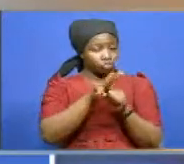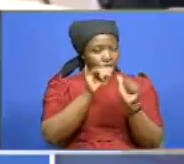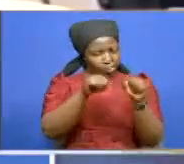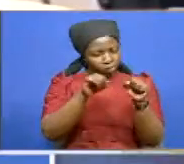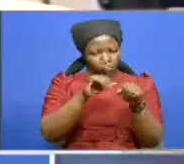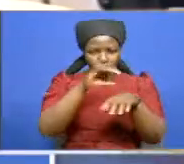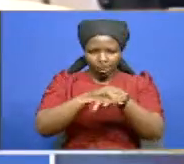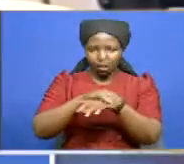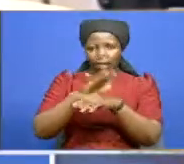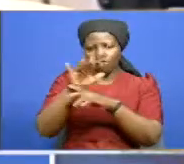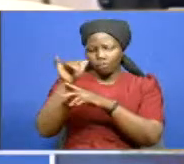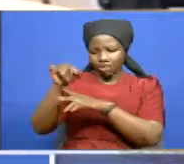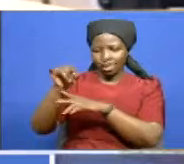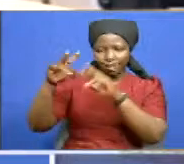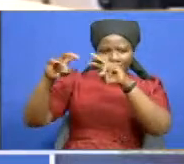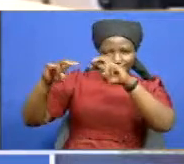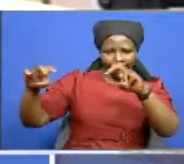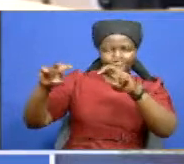huo.